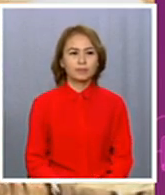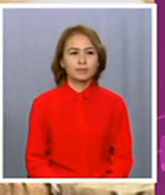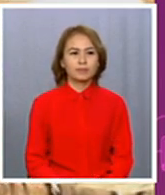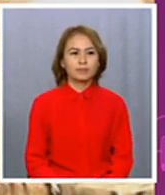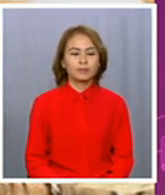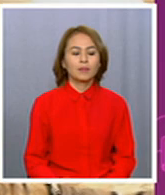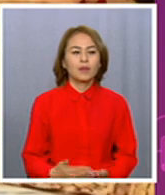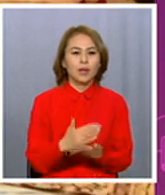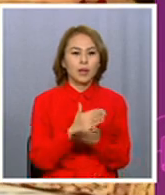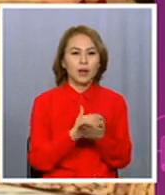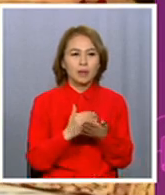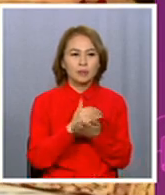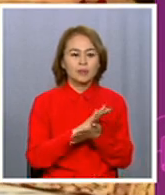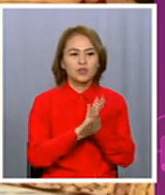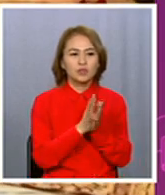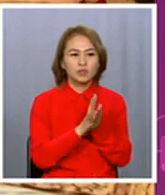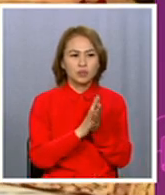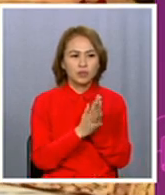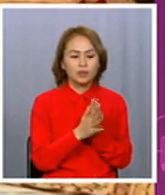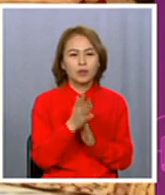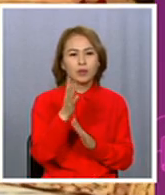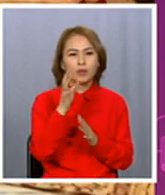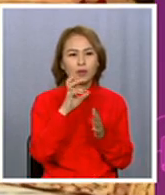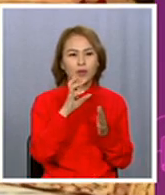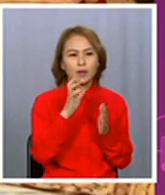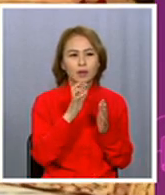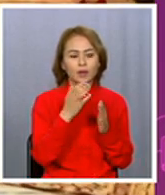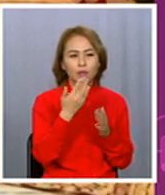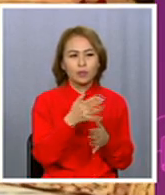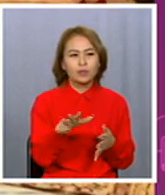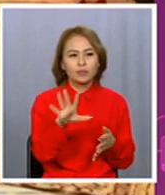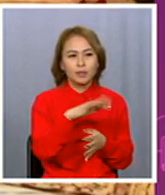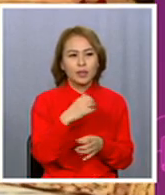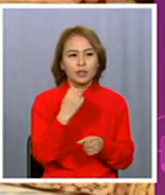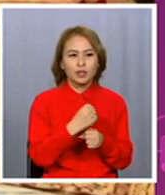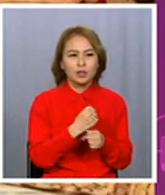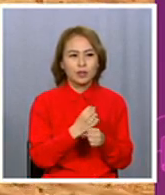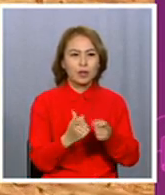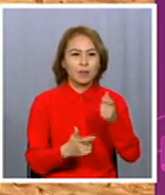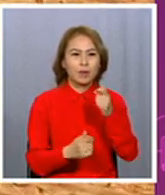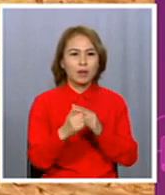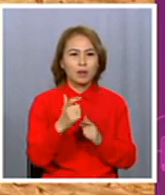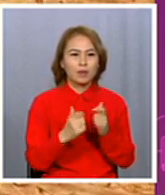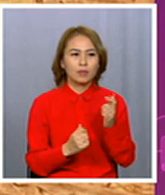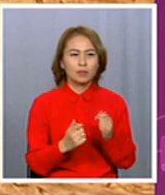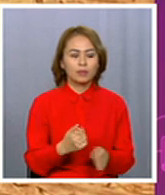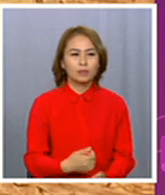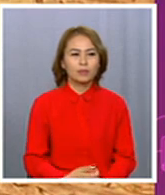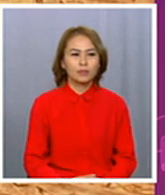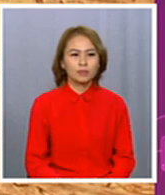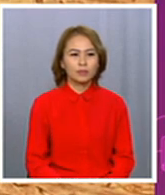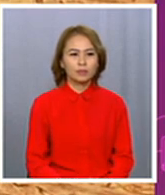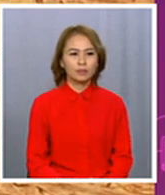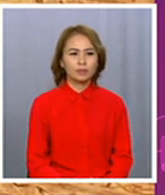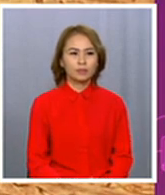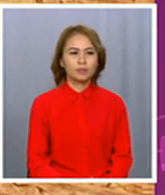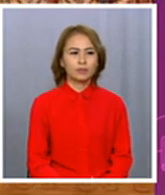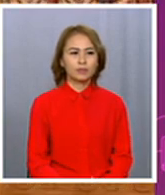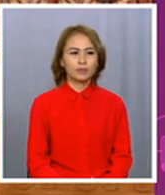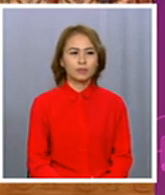Қаймақ, сүзбе де, құрт пен ірімшік те осы сүттен жасалынады. Құрт пен ірімшік те дейсіз